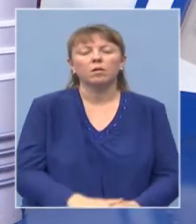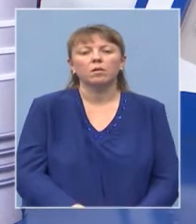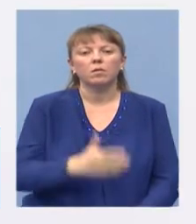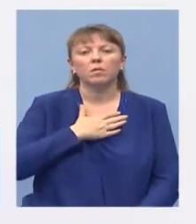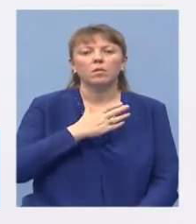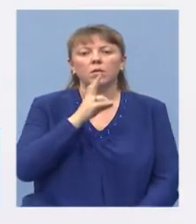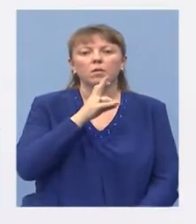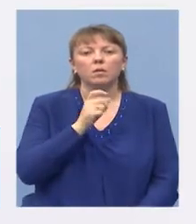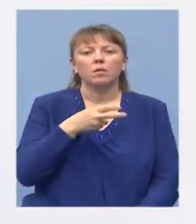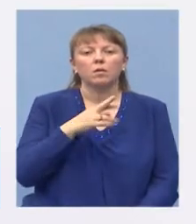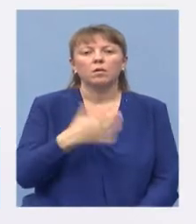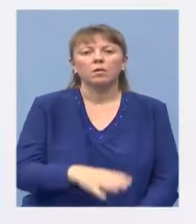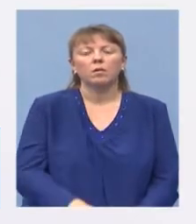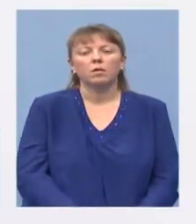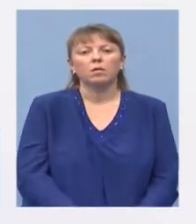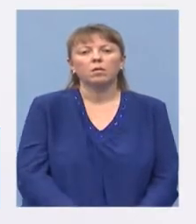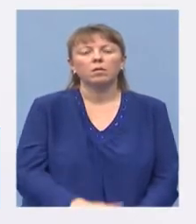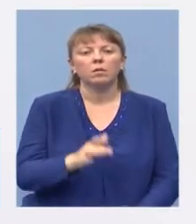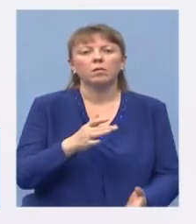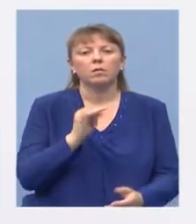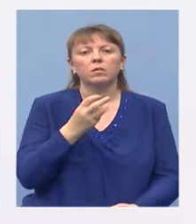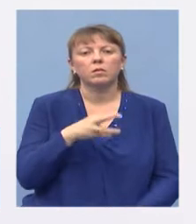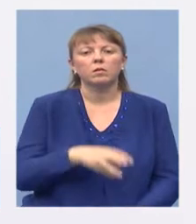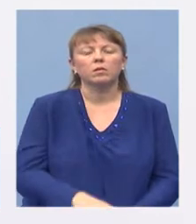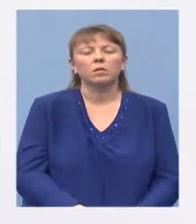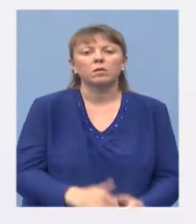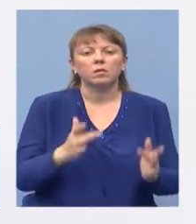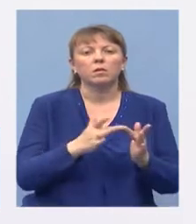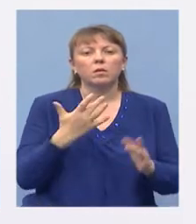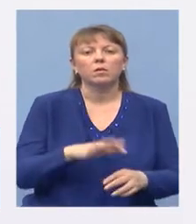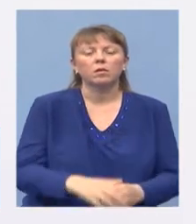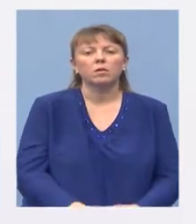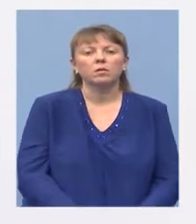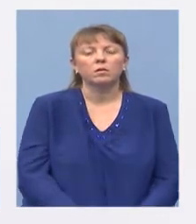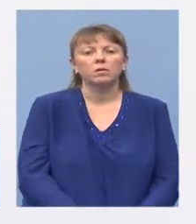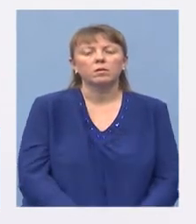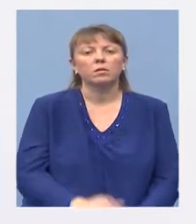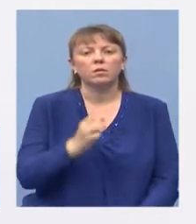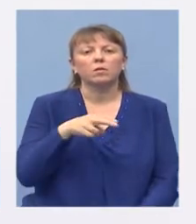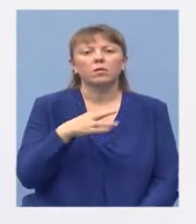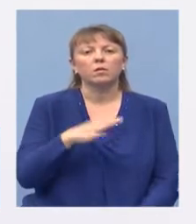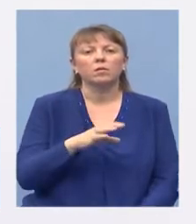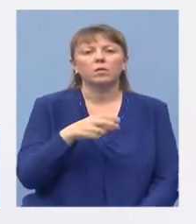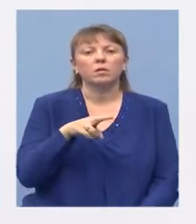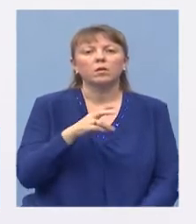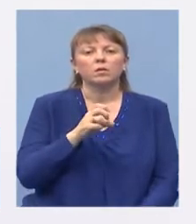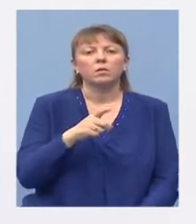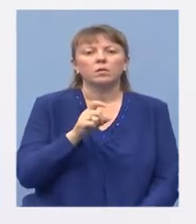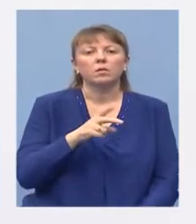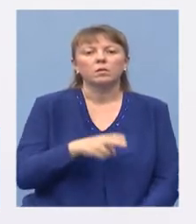нашей госкорпорации, есть в Инстаграме сайт, точнее, аккаунт gov4c.kz,